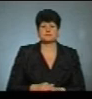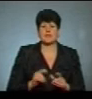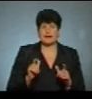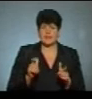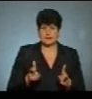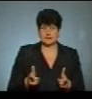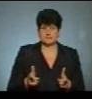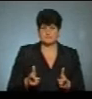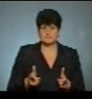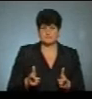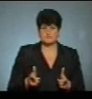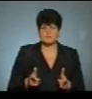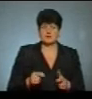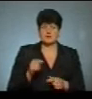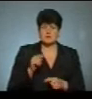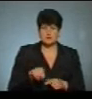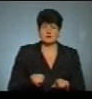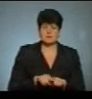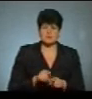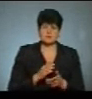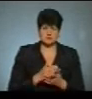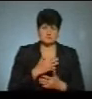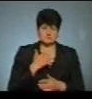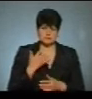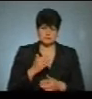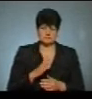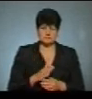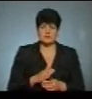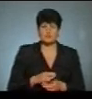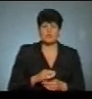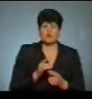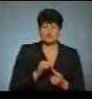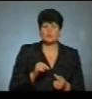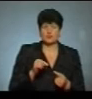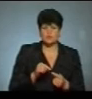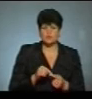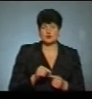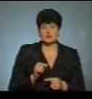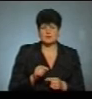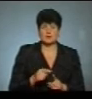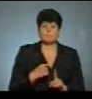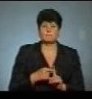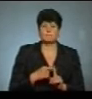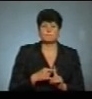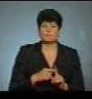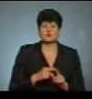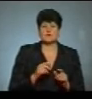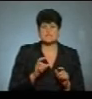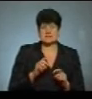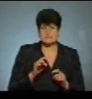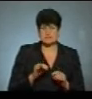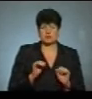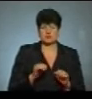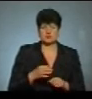карантинного періоду, тому що їх також є не менше. І відповідно до таких позитивів можна сказати,